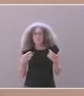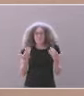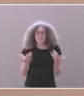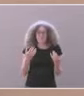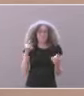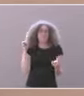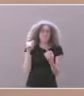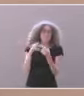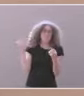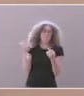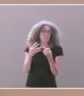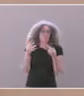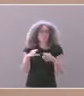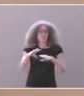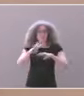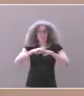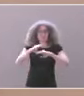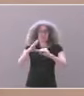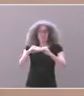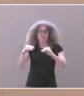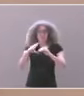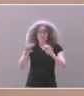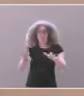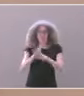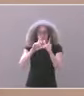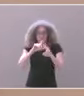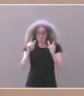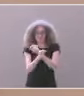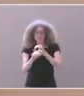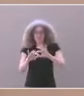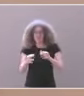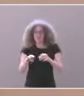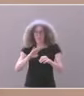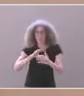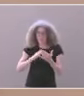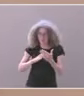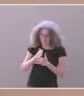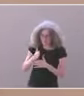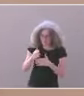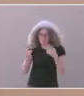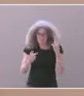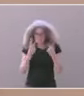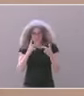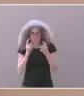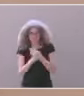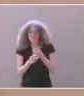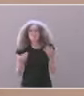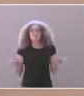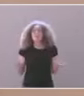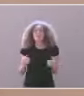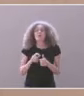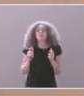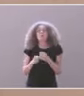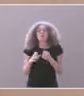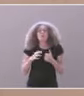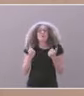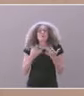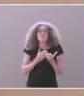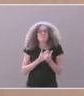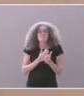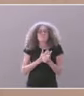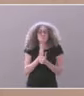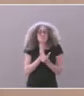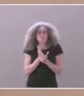du quartier de la Payade en modifiant son entrée. Cette mutation, elle passe par plusieurs axes. Un nouveau maillage